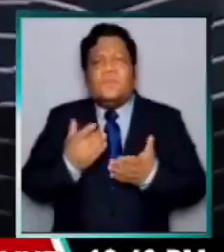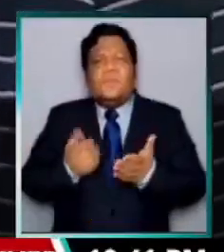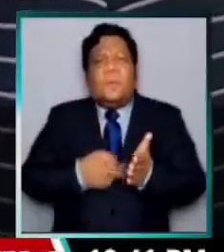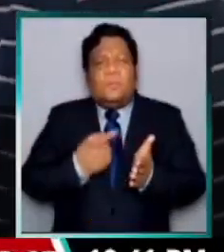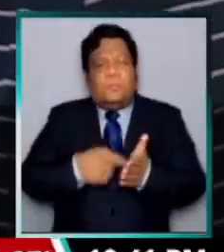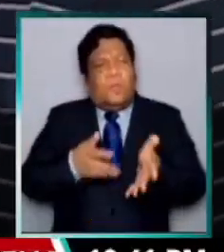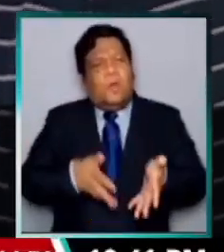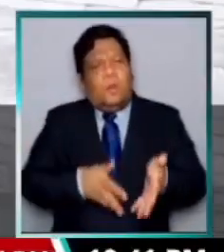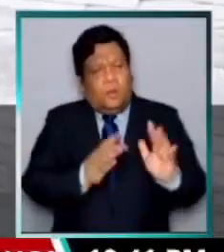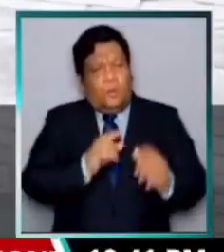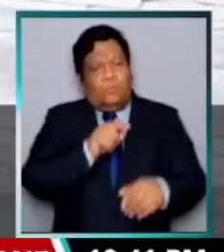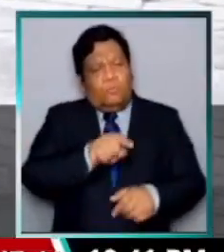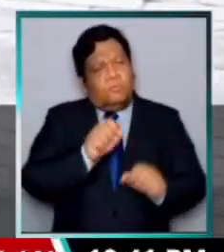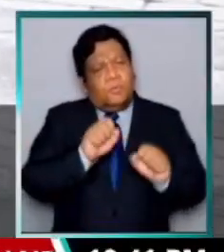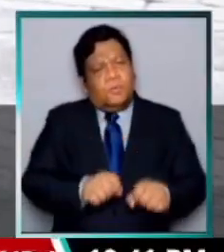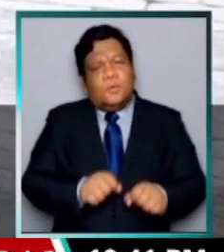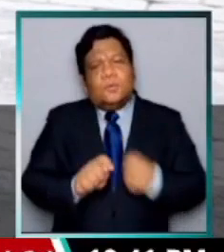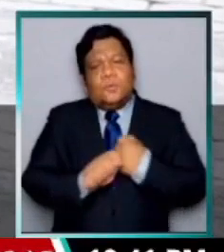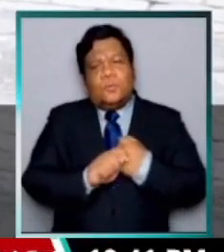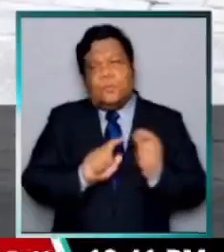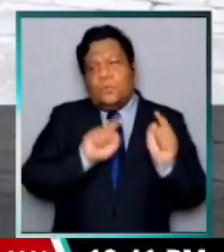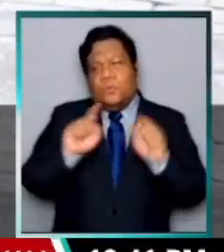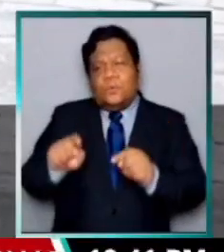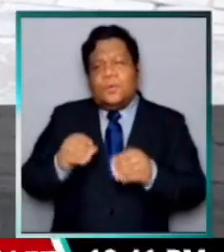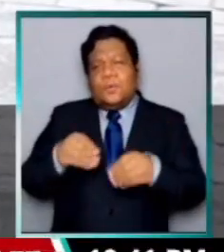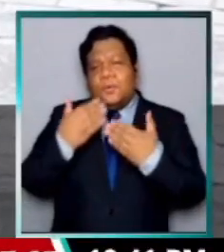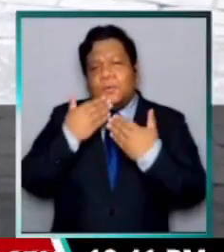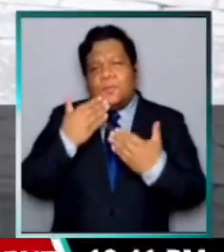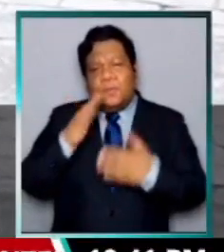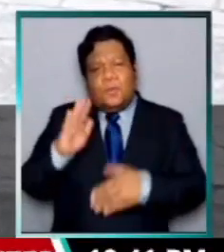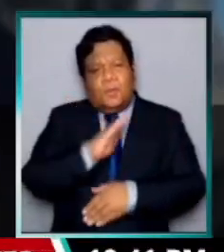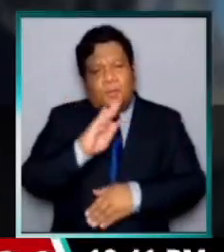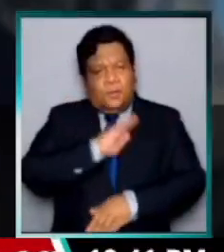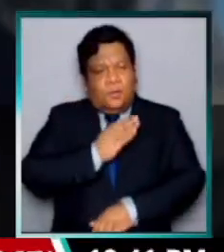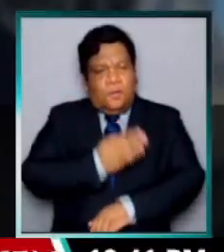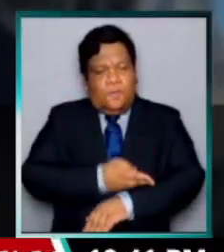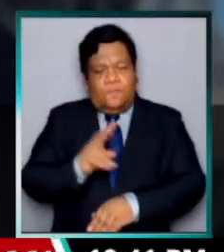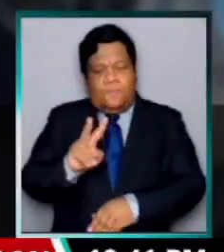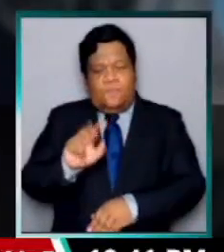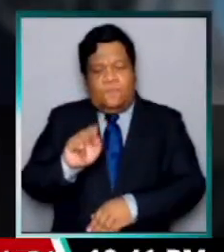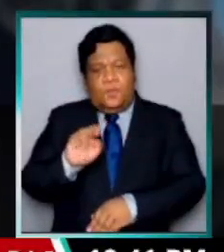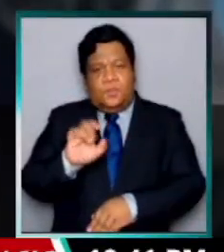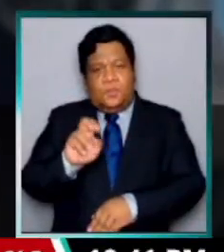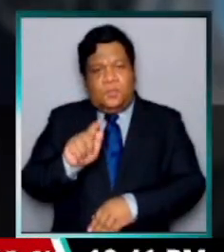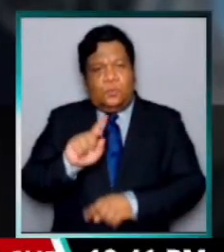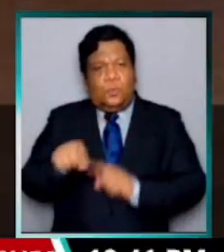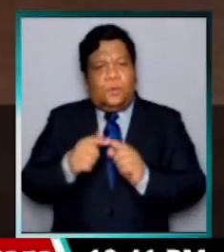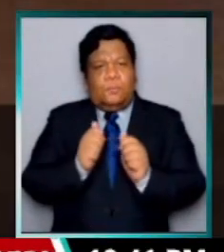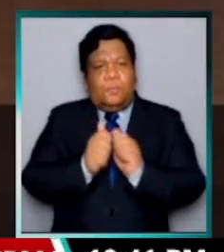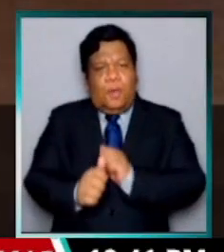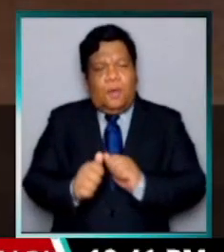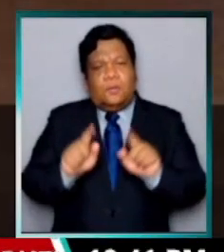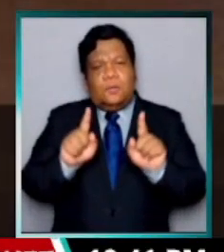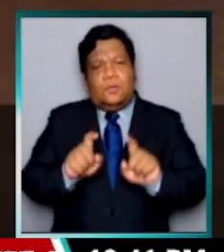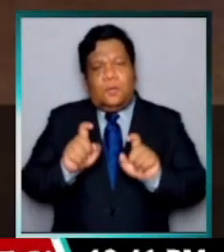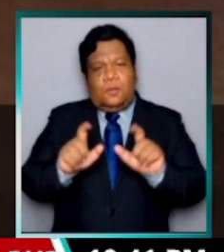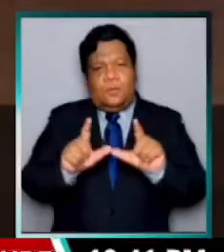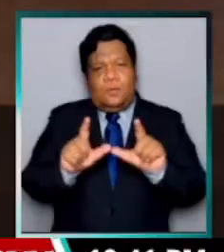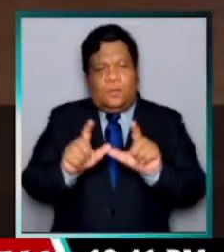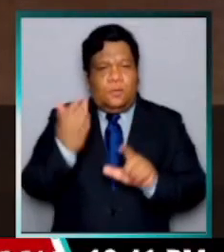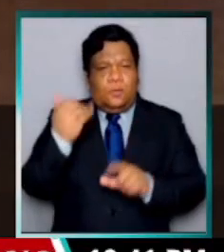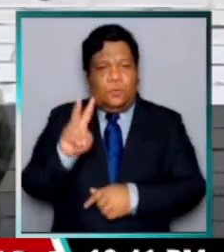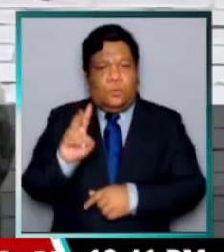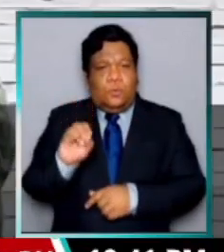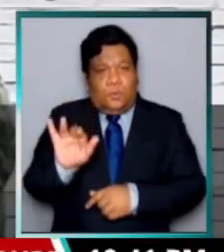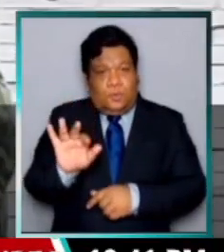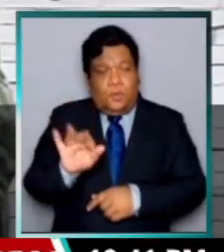na makadalo sa Thanksgiving ng kanyang anak na si Vincent nang makapasa ito sa bar exams noong 2019 at para mabisita ang